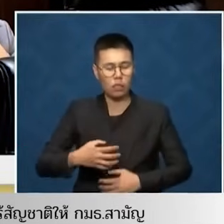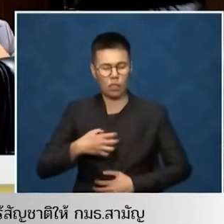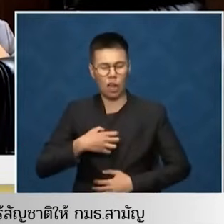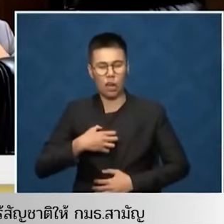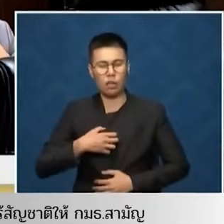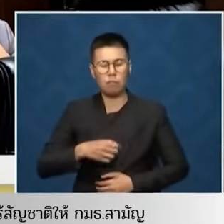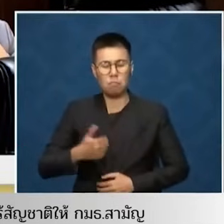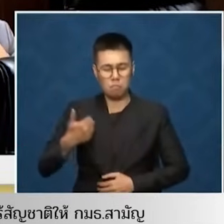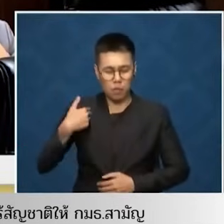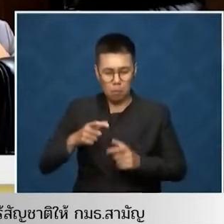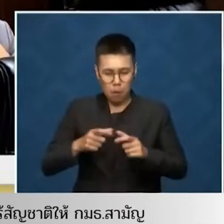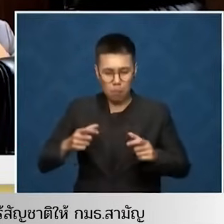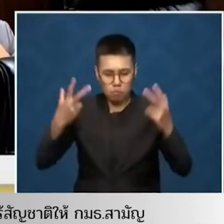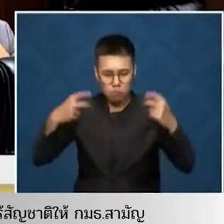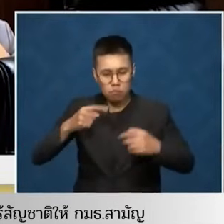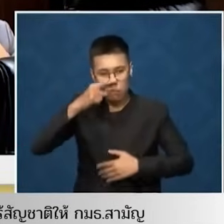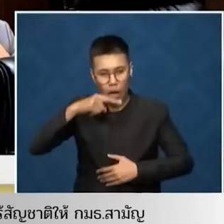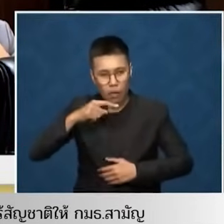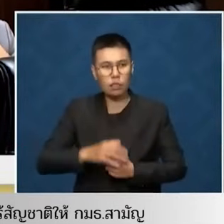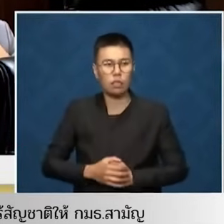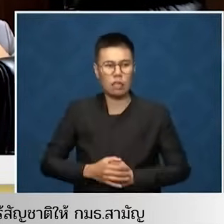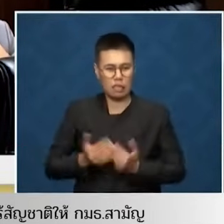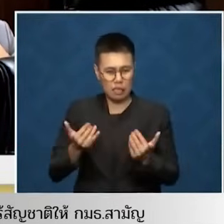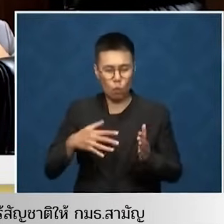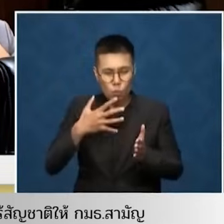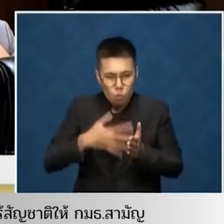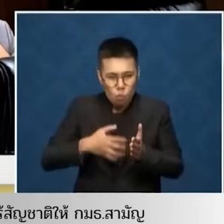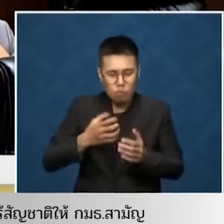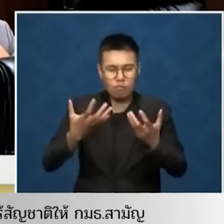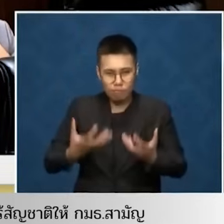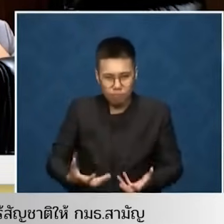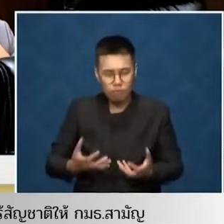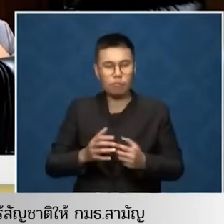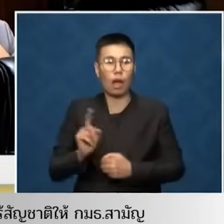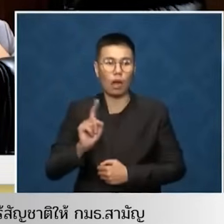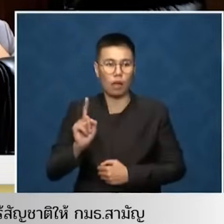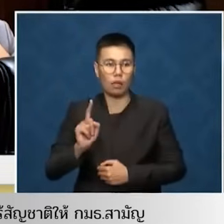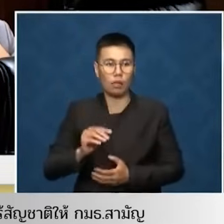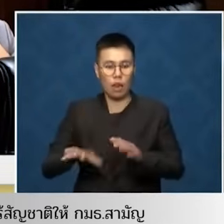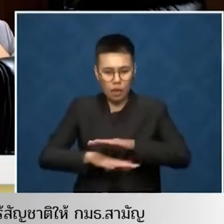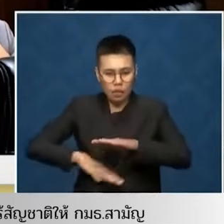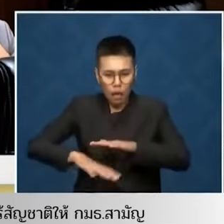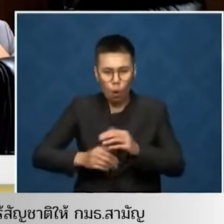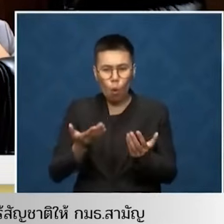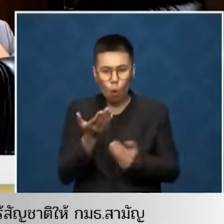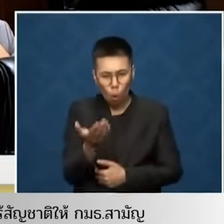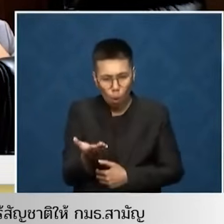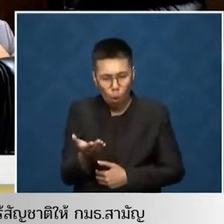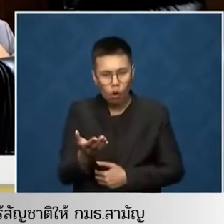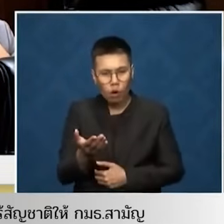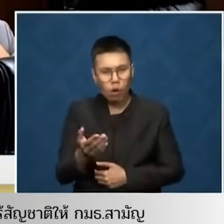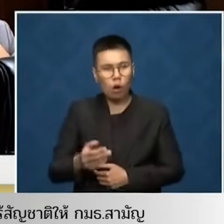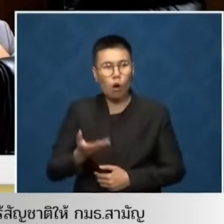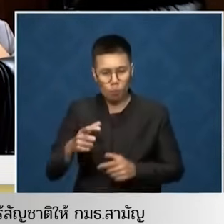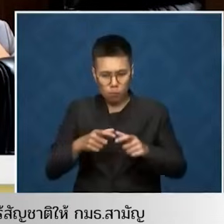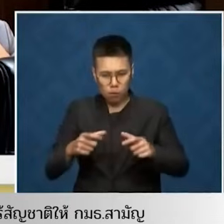ติมากขึ้นไปอีกนี่ยังไม่นับว่าอุปสรรคที่ใหญ่ที่สุดก็คือเรื่องของหลักฐานในการขอสัญชาติต่างๆมันต้